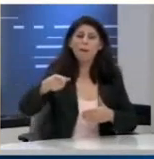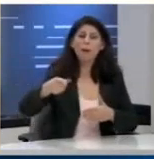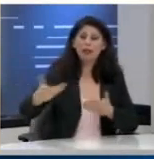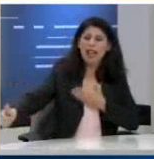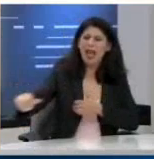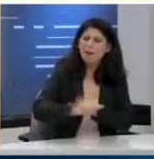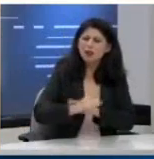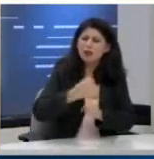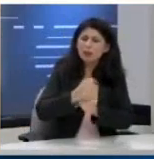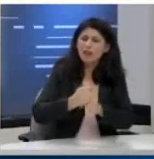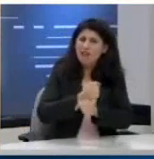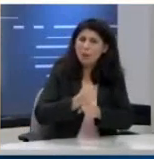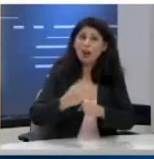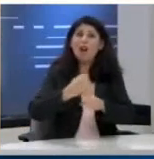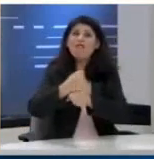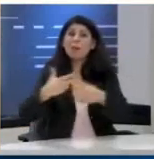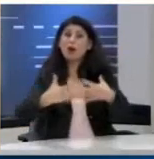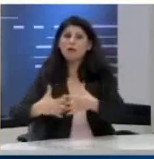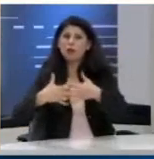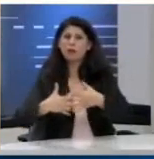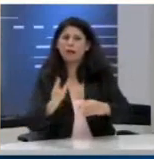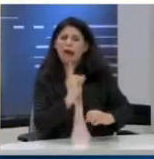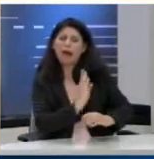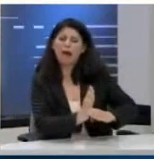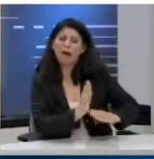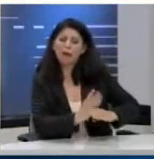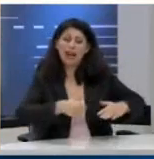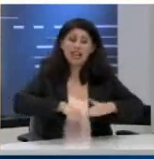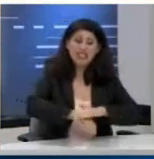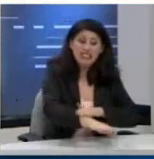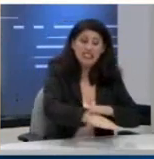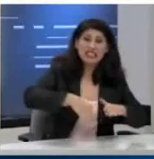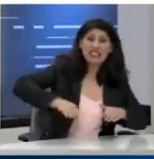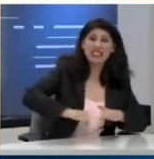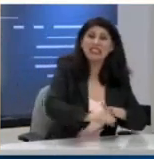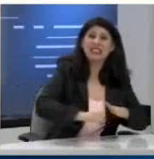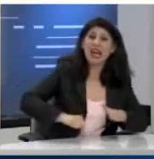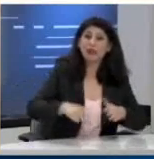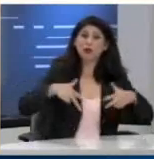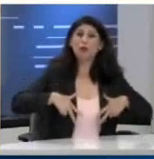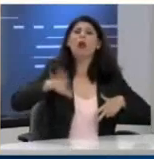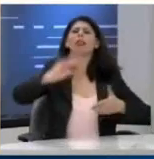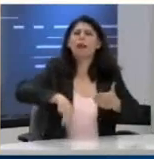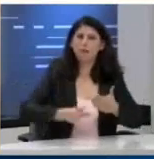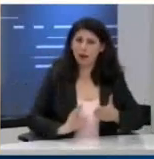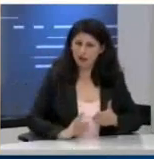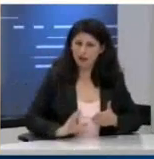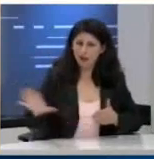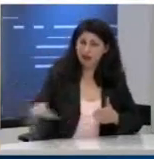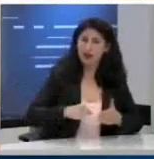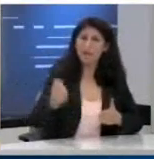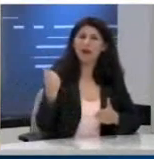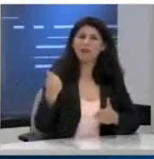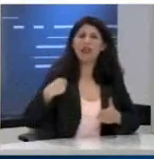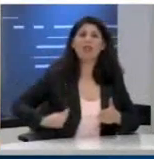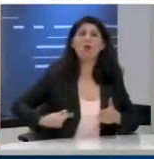για να επιστρέψει στους φαρμακοβιομήχανους ήταν κρυμμένα στα συρτάρια των υπουργών σας, που δεν το υπέγραφαν για να πάρει λεφτά το